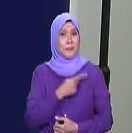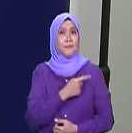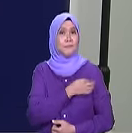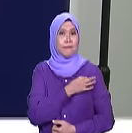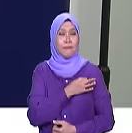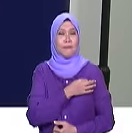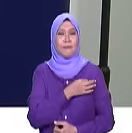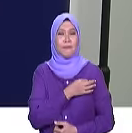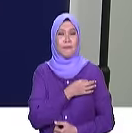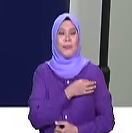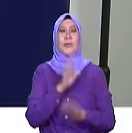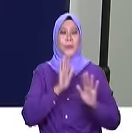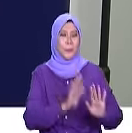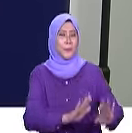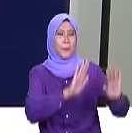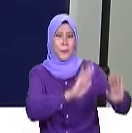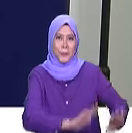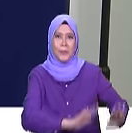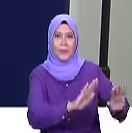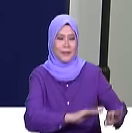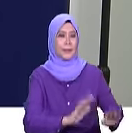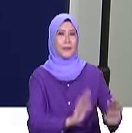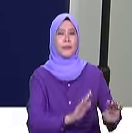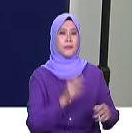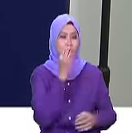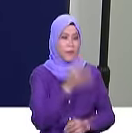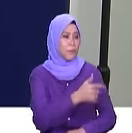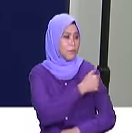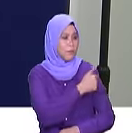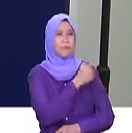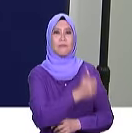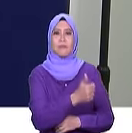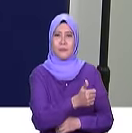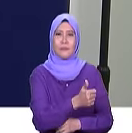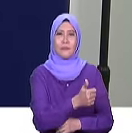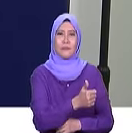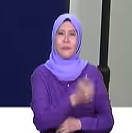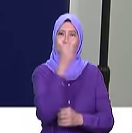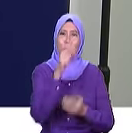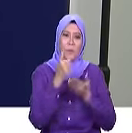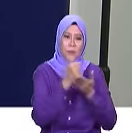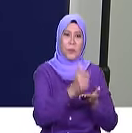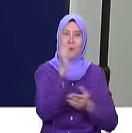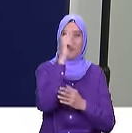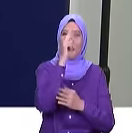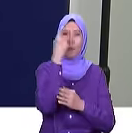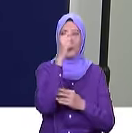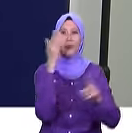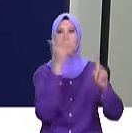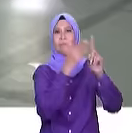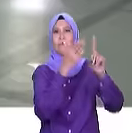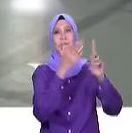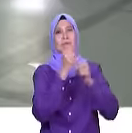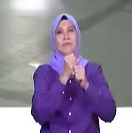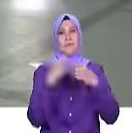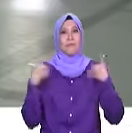sukarelawan menenangkan mereka dan bagi tahulah vaksin ini adalah bagus untuk membantu kerajaan dalam mencapai herd